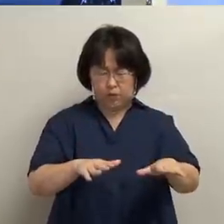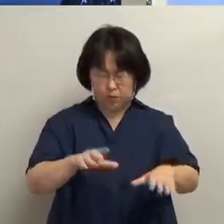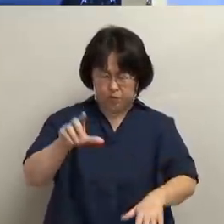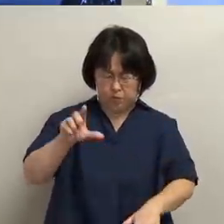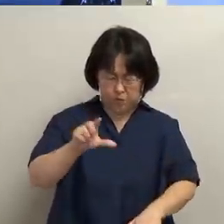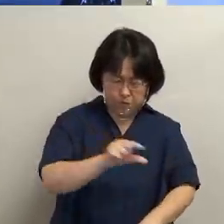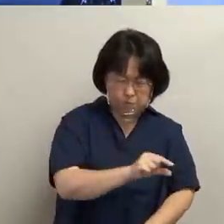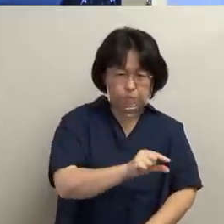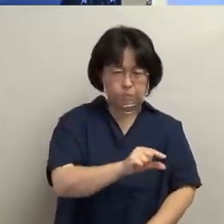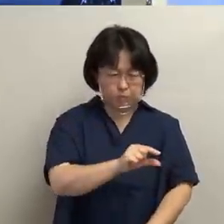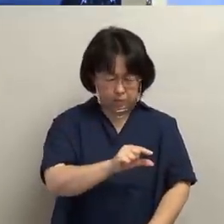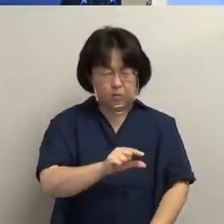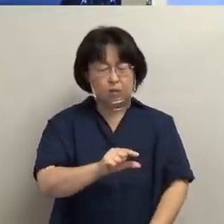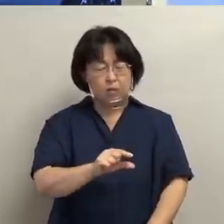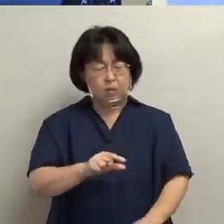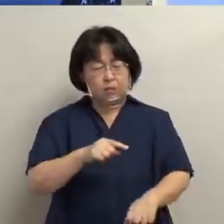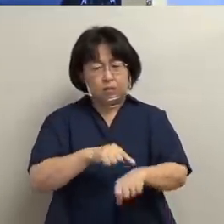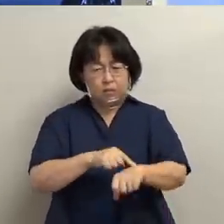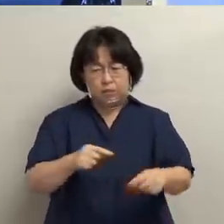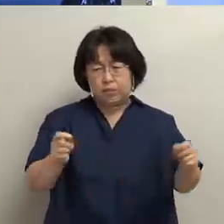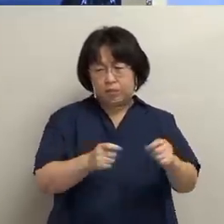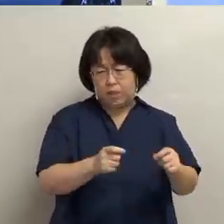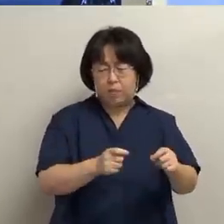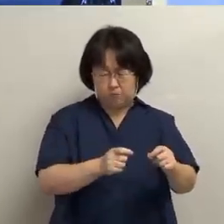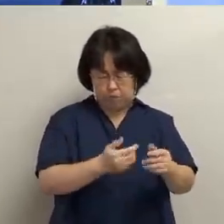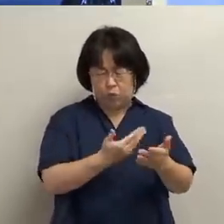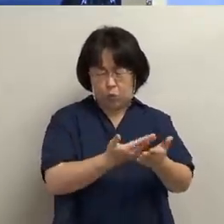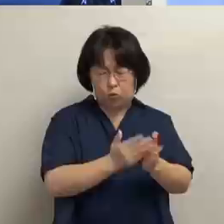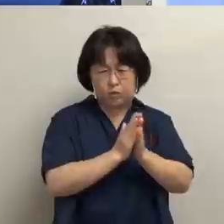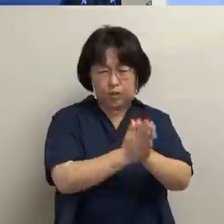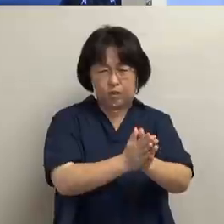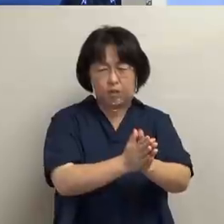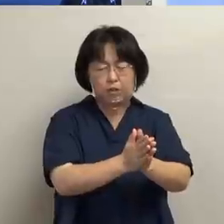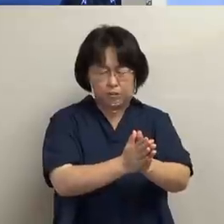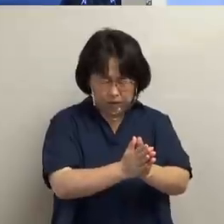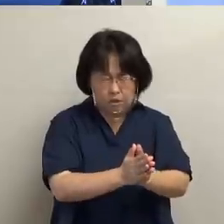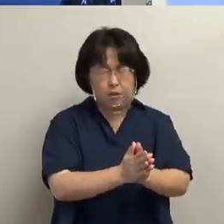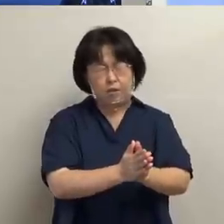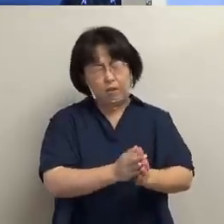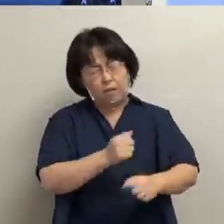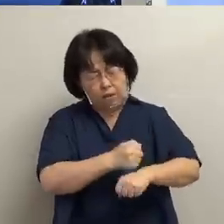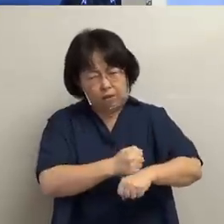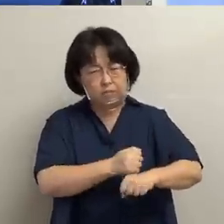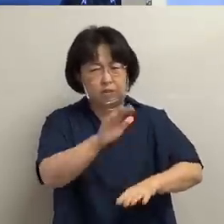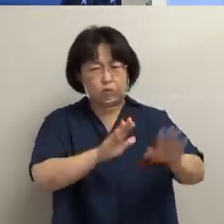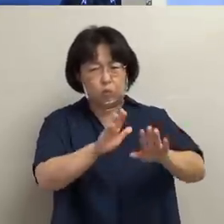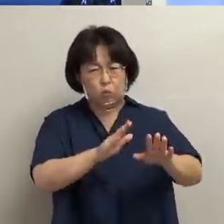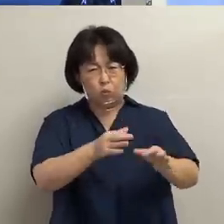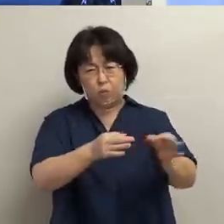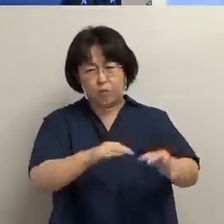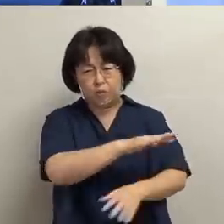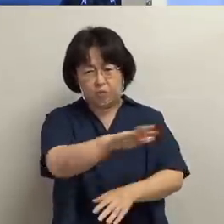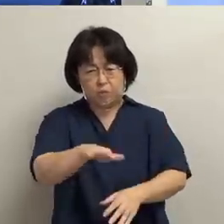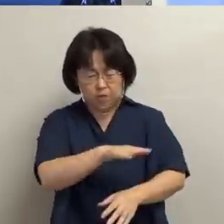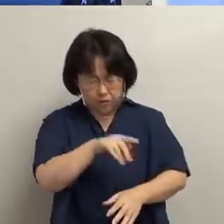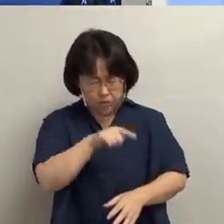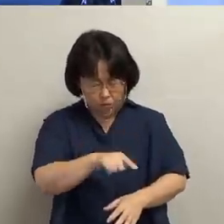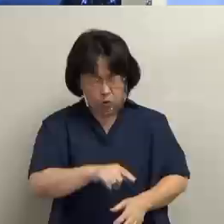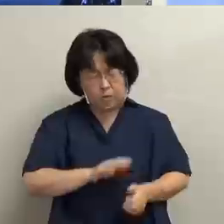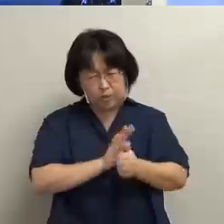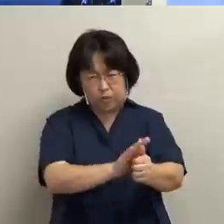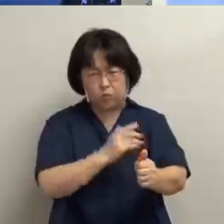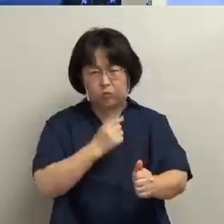二弾妖精島によって疲弊している県内事業者の方々に対してしっかりと支援をしていきたいと考えており